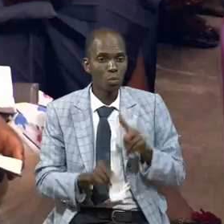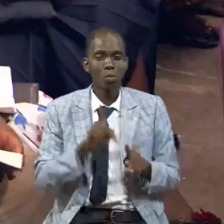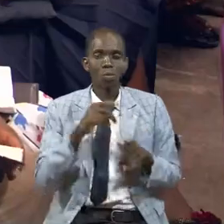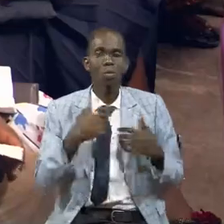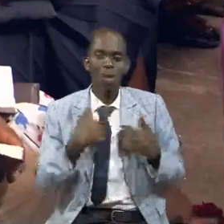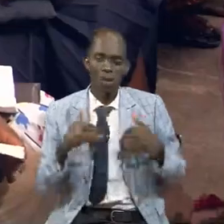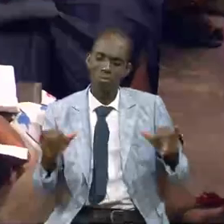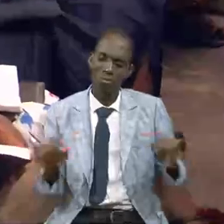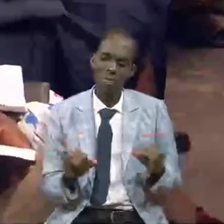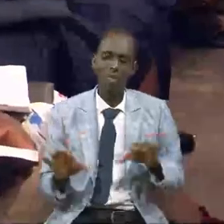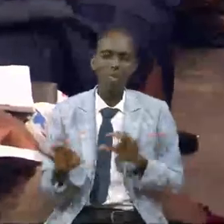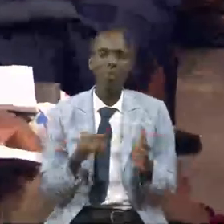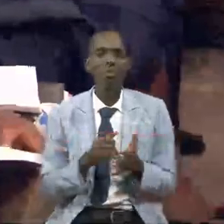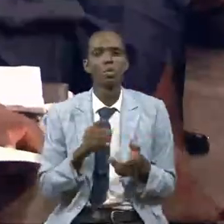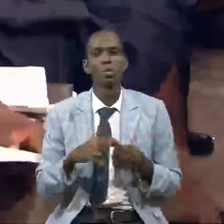faites. Le verset